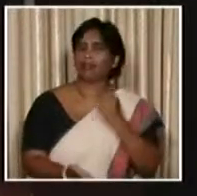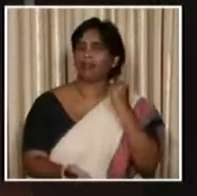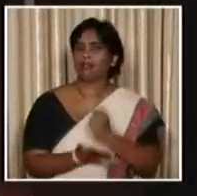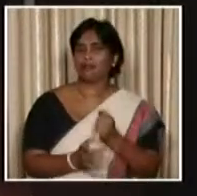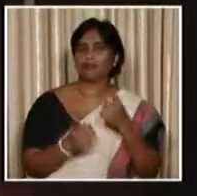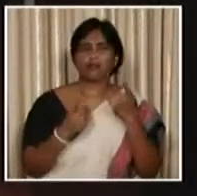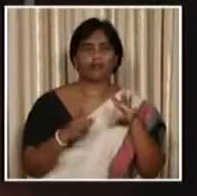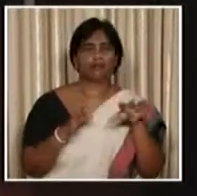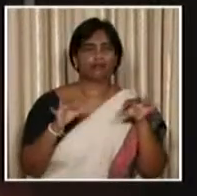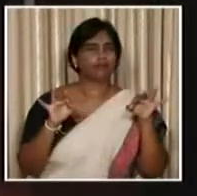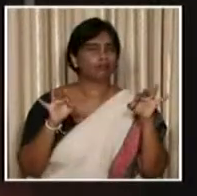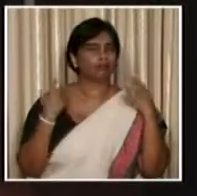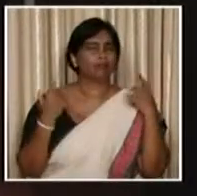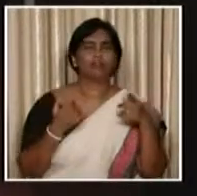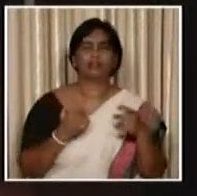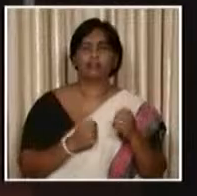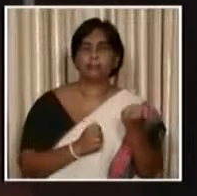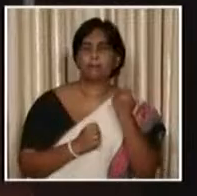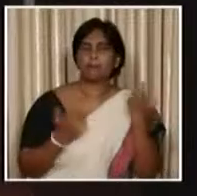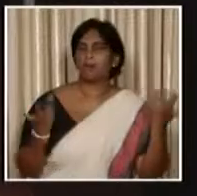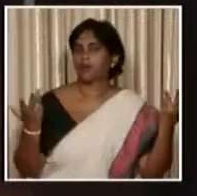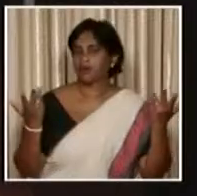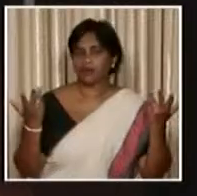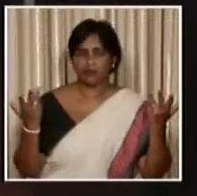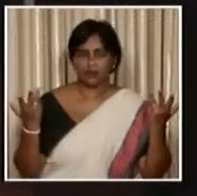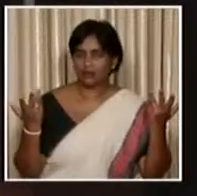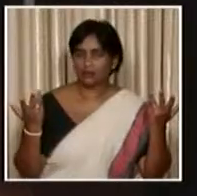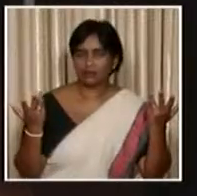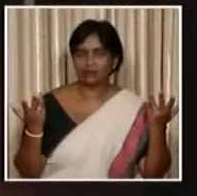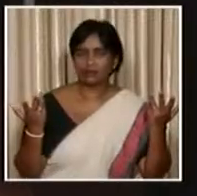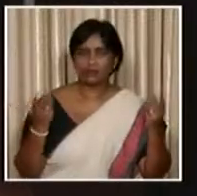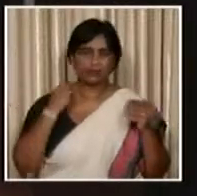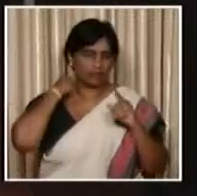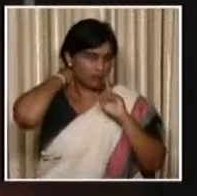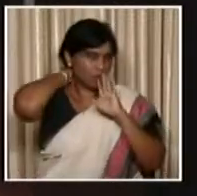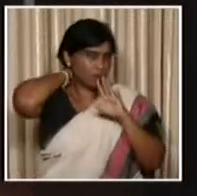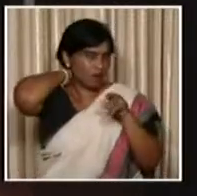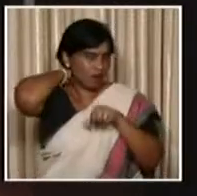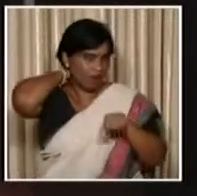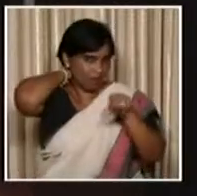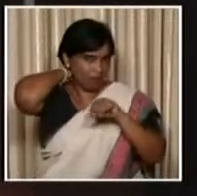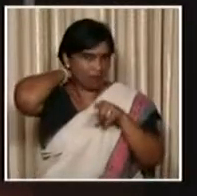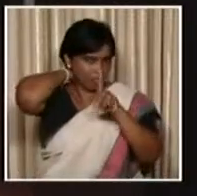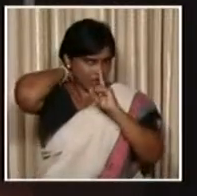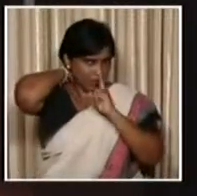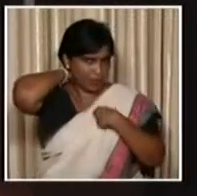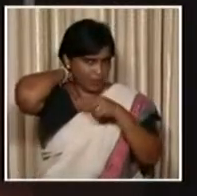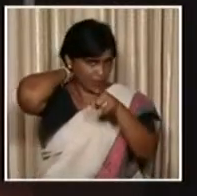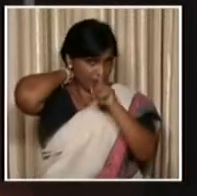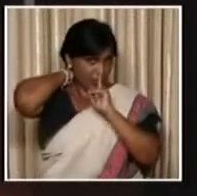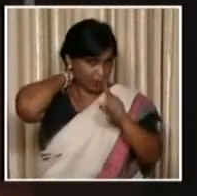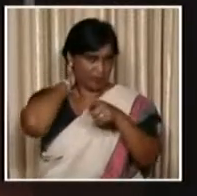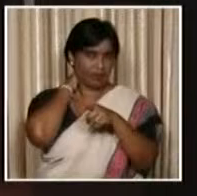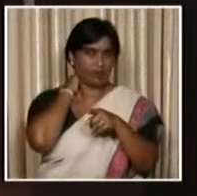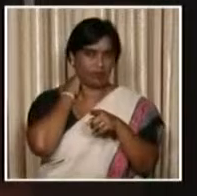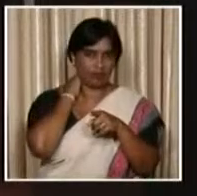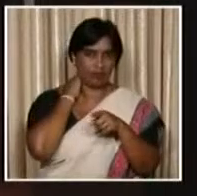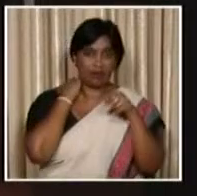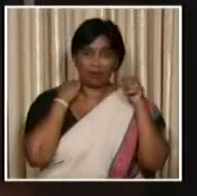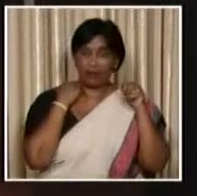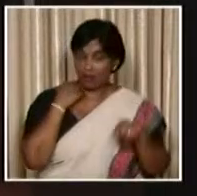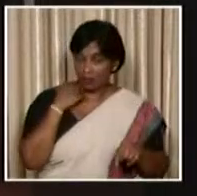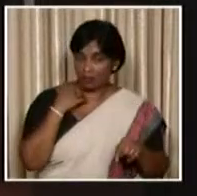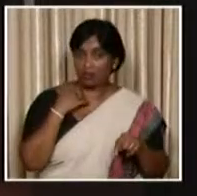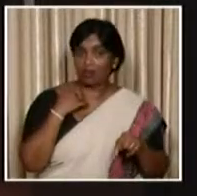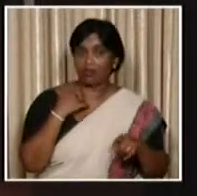නිකන් කිසිම බලයක් නැති නිකං ආයතනයක් කියලා ඔබතුමායි කිව්වේ. දැන්